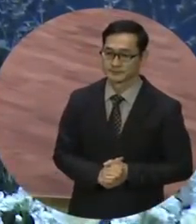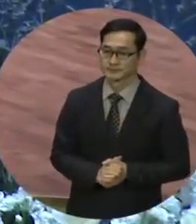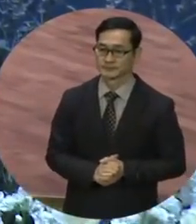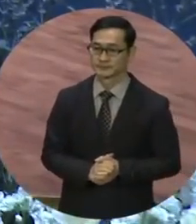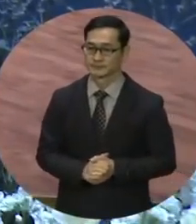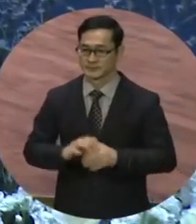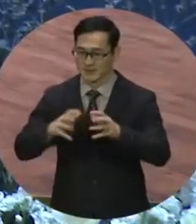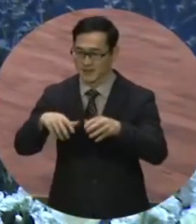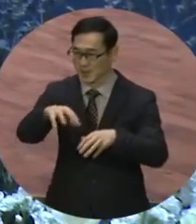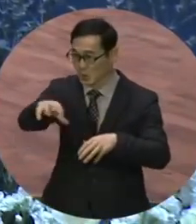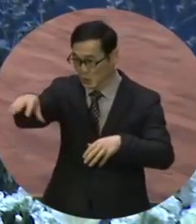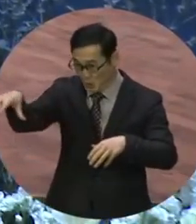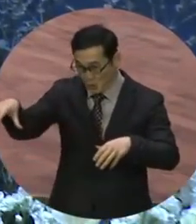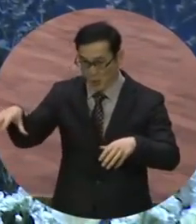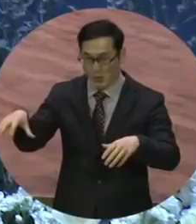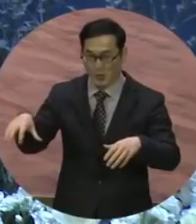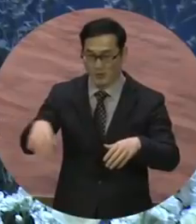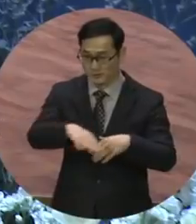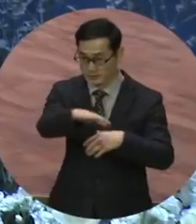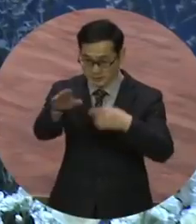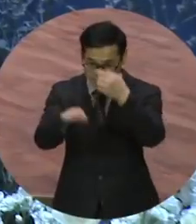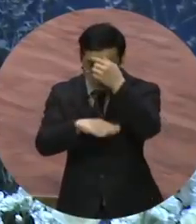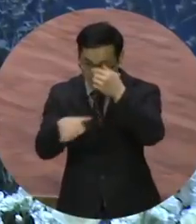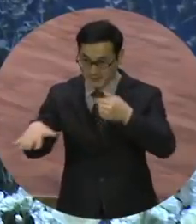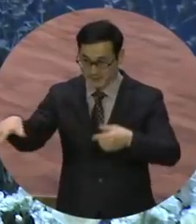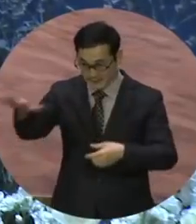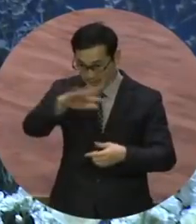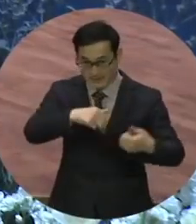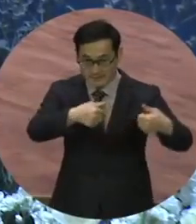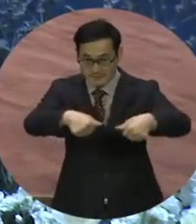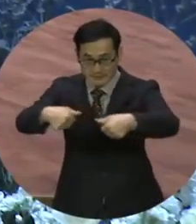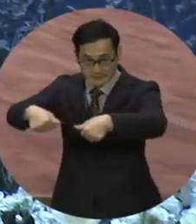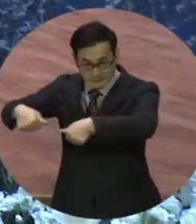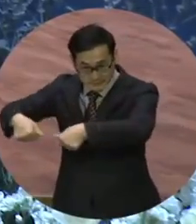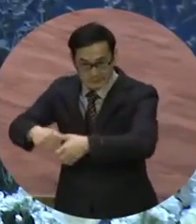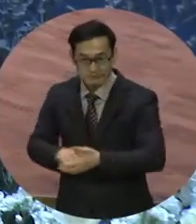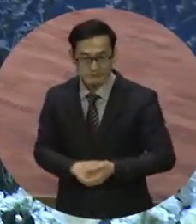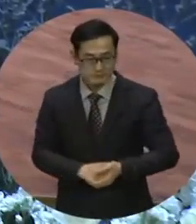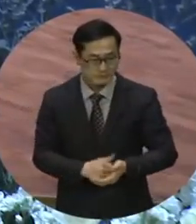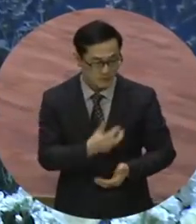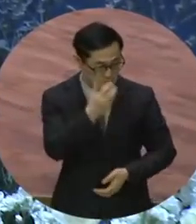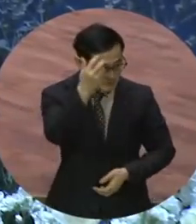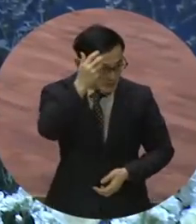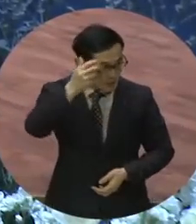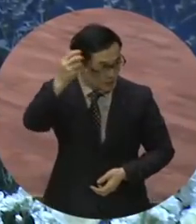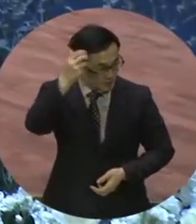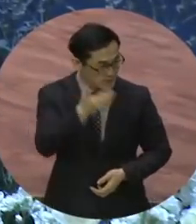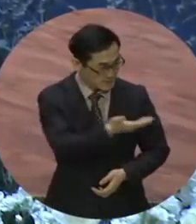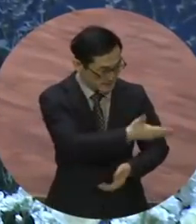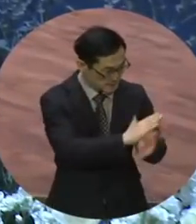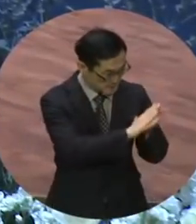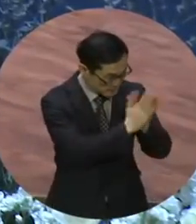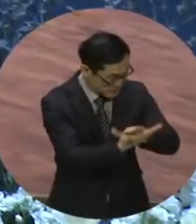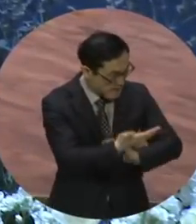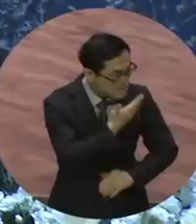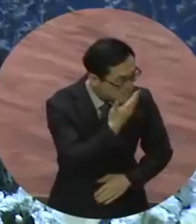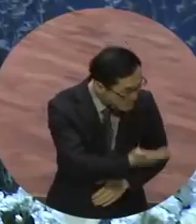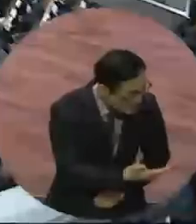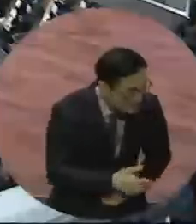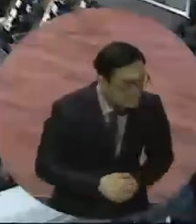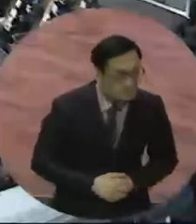성도들과 함께 우리 다 같이 서로 쳐다보며 인사합시다. 성령은 당신을 변화시킬 수 있습니다.